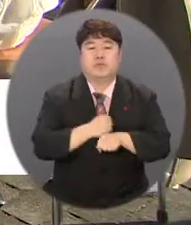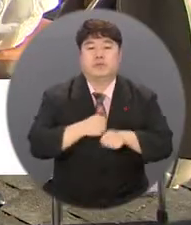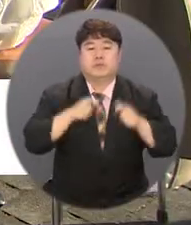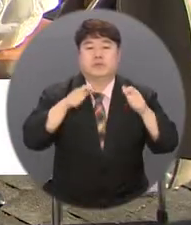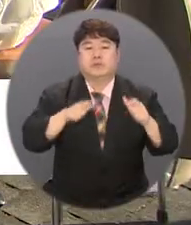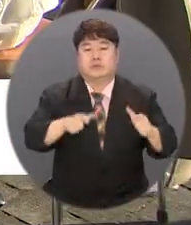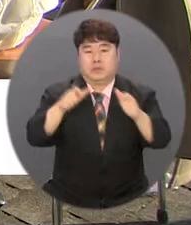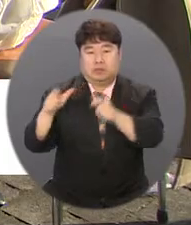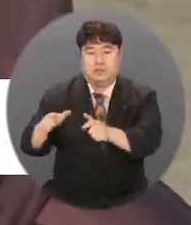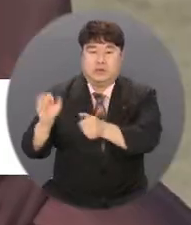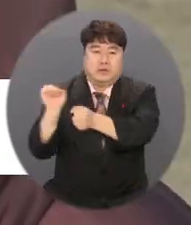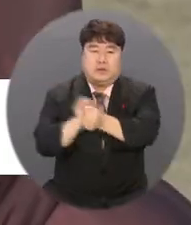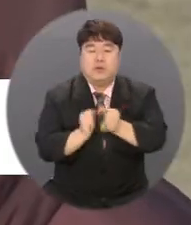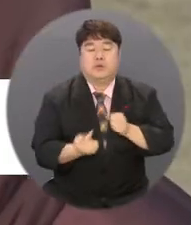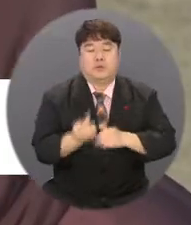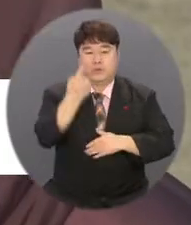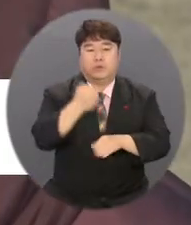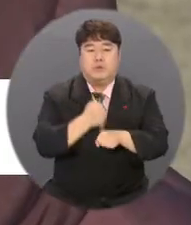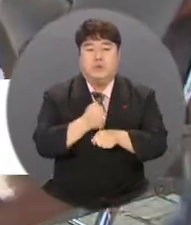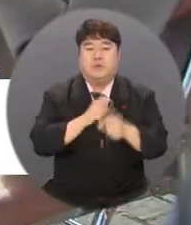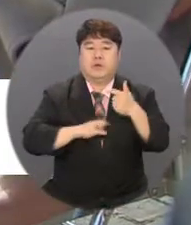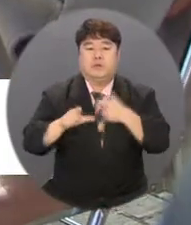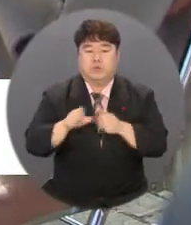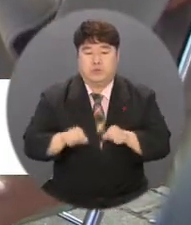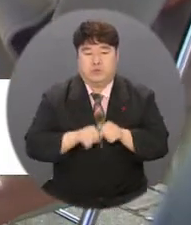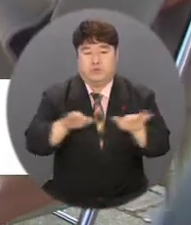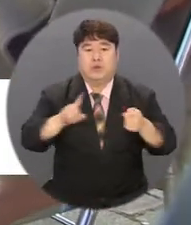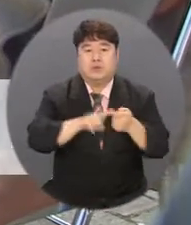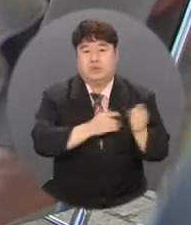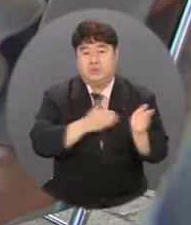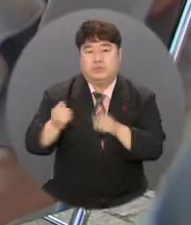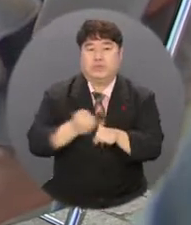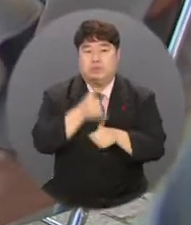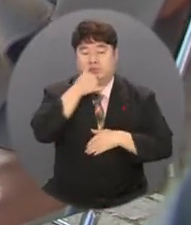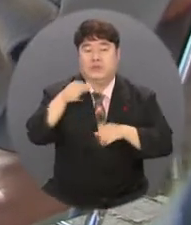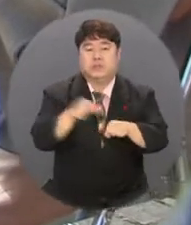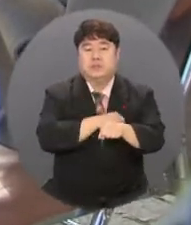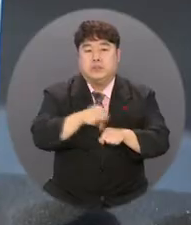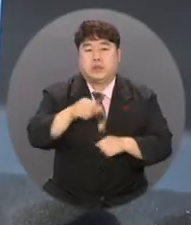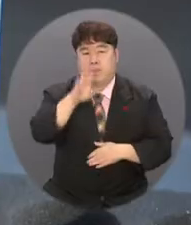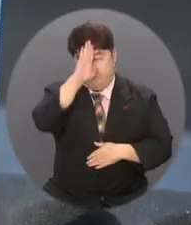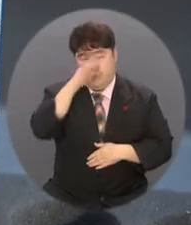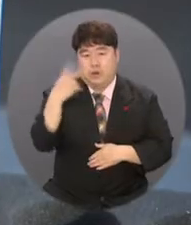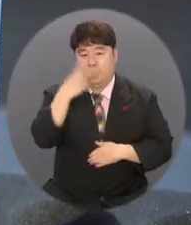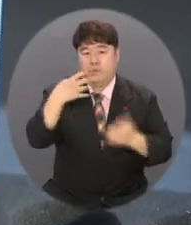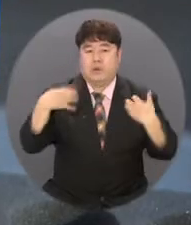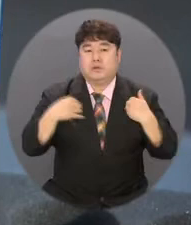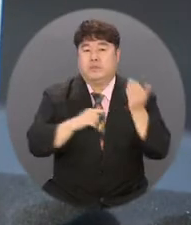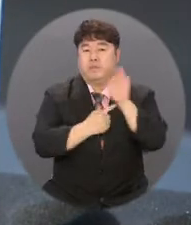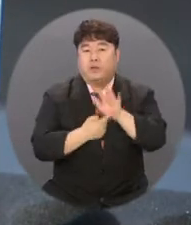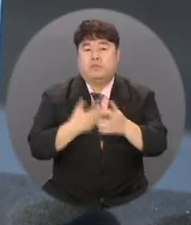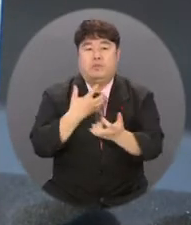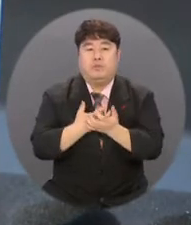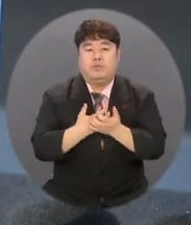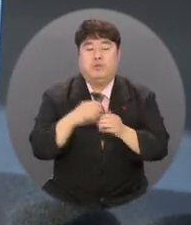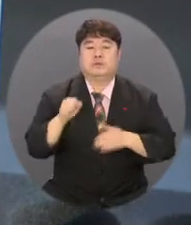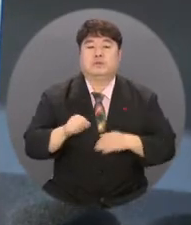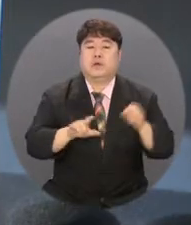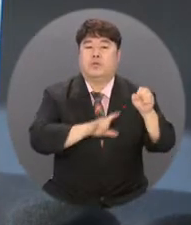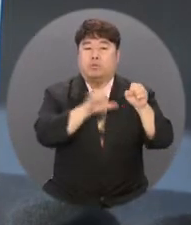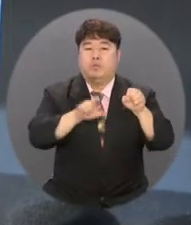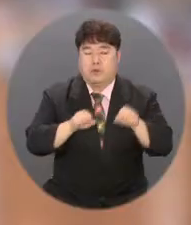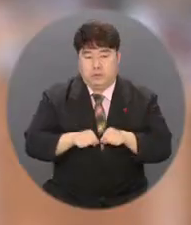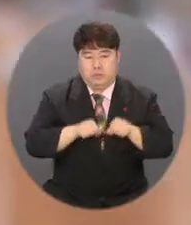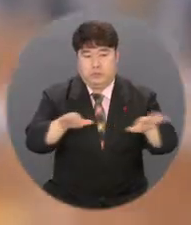높아지면서 방역당국은 추가 확산 가능성에 대비하고 있습니다. 특히 질병관리청의 발표 자료에 따르면 오미크론의